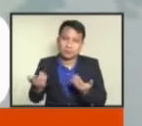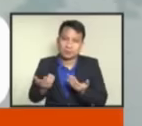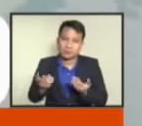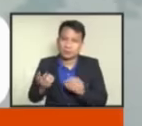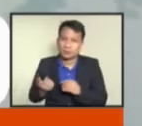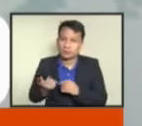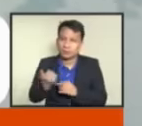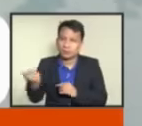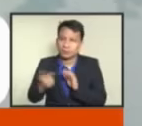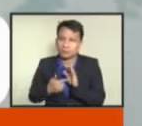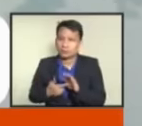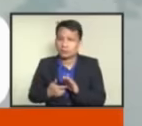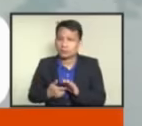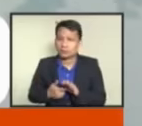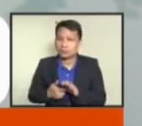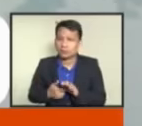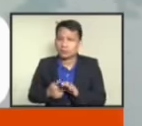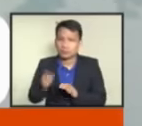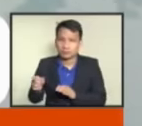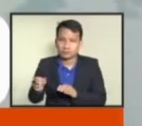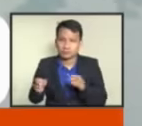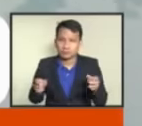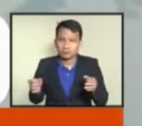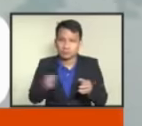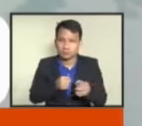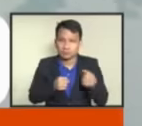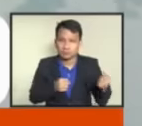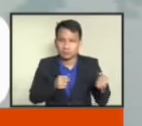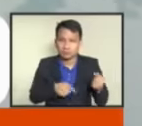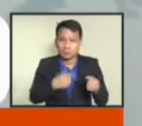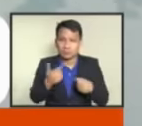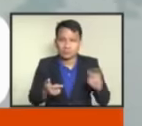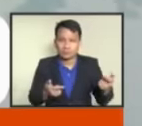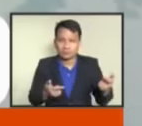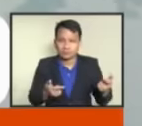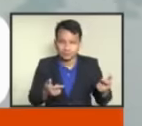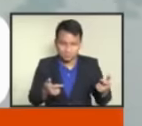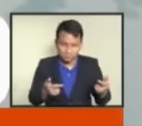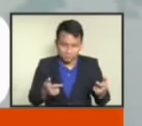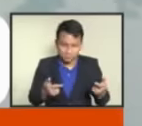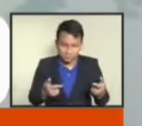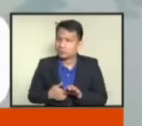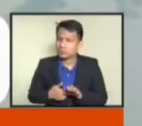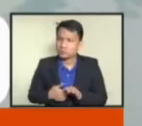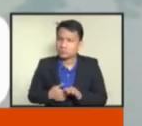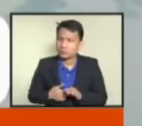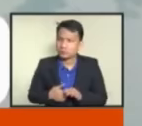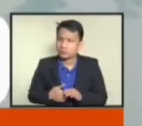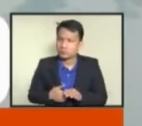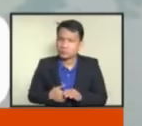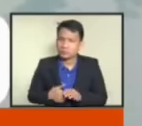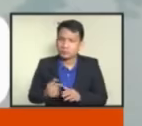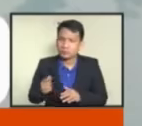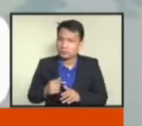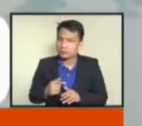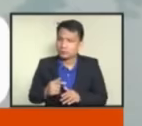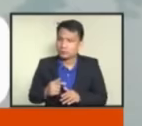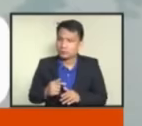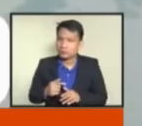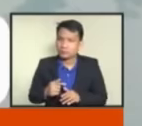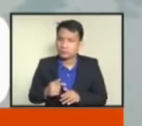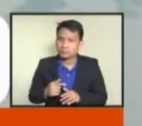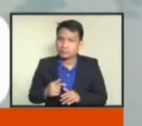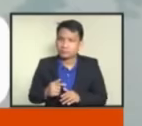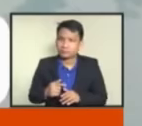sa alkansya, ano pa pong pinitik ni mister? May kinuha po siya sir, sing-sing ko. At saka yung bracelet ko po. Gold. Nung una po sir, dininay niya po